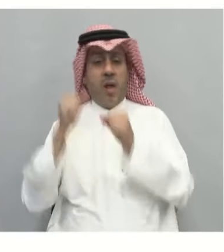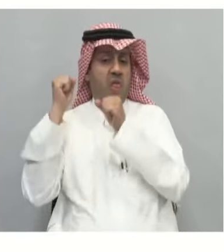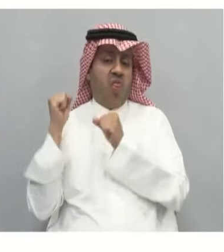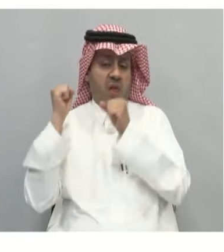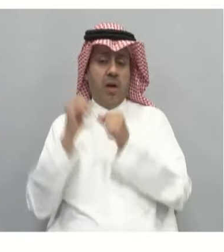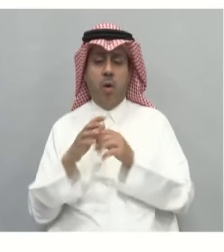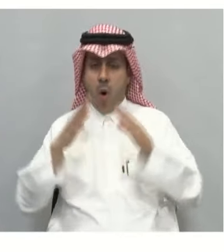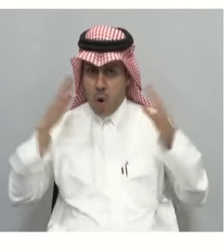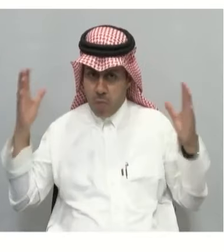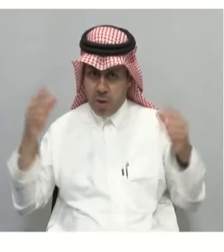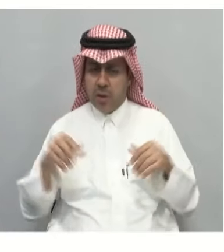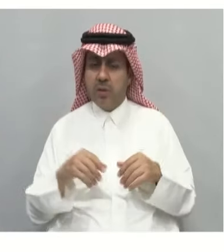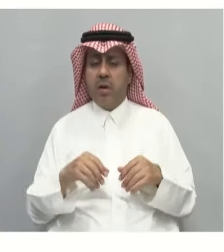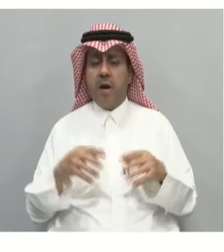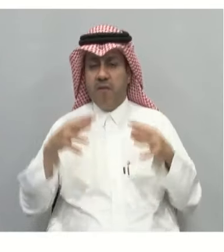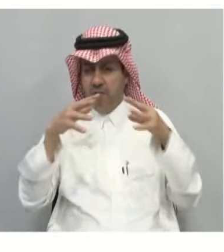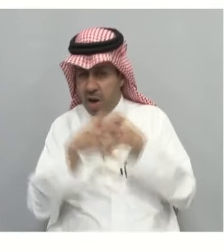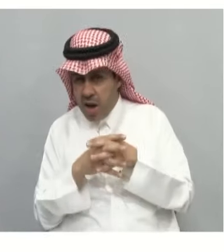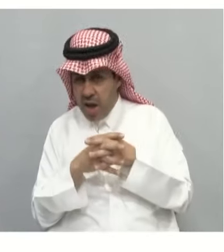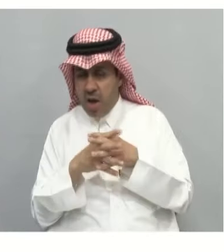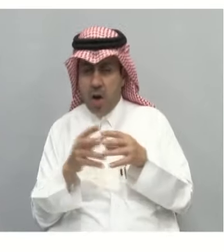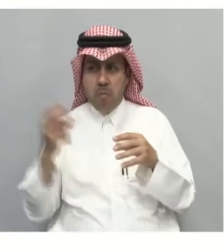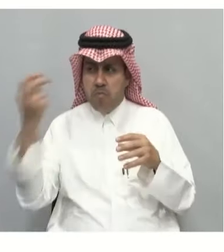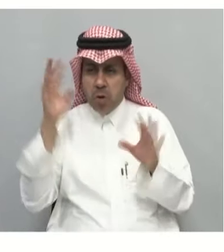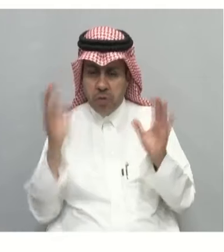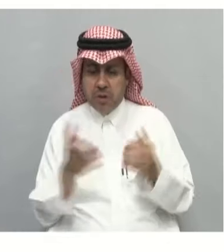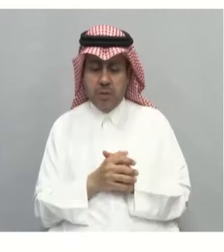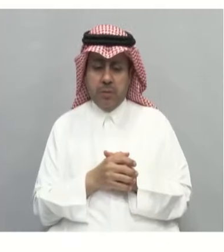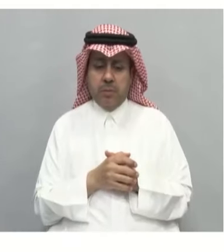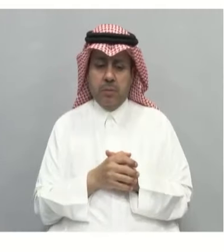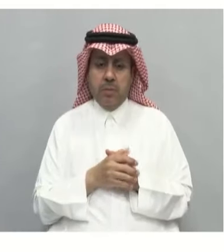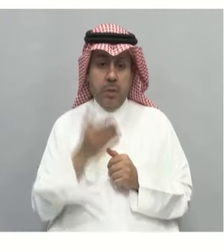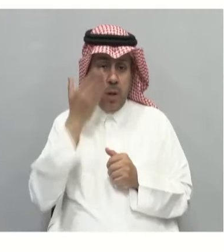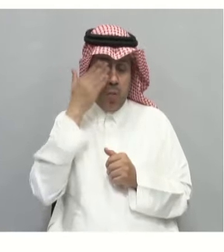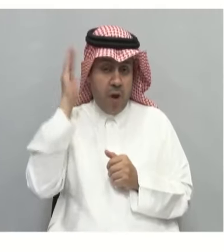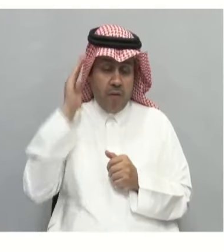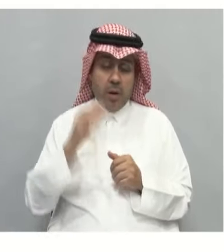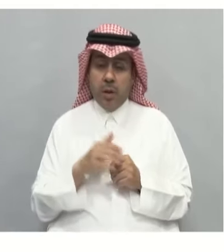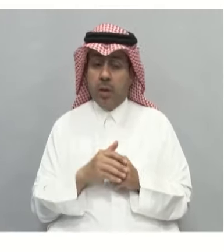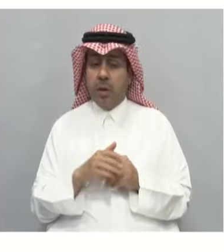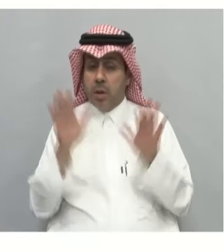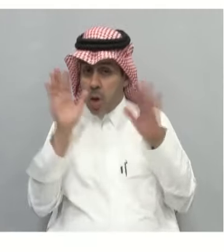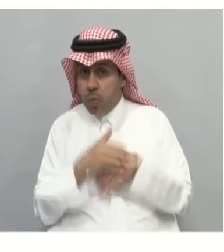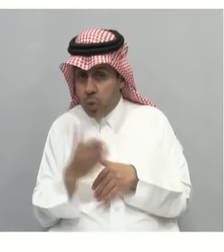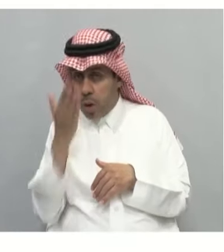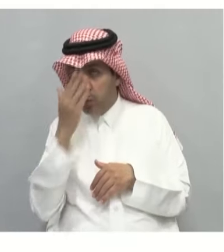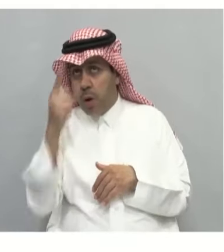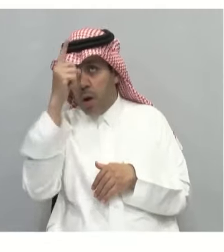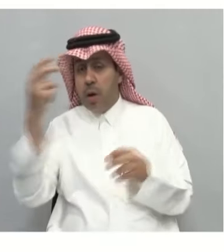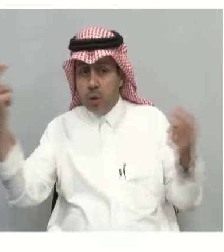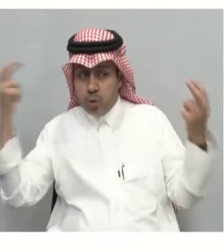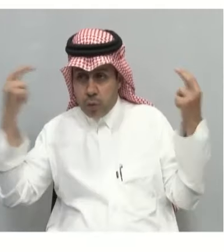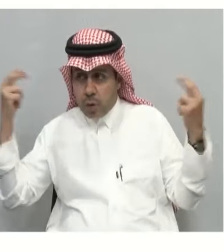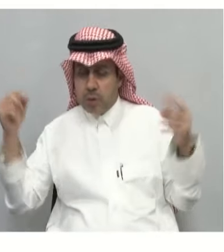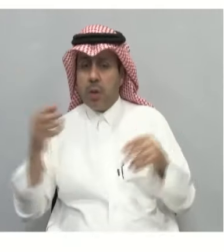اكثر اذا كانت بحيث لا يراه الناس عندنا هنا المنافق يعبد الله تعالى لماذا ليراه